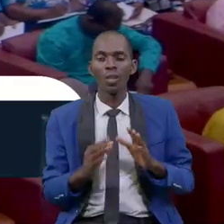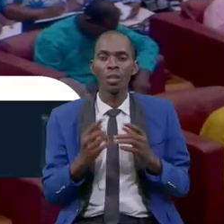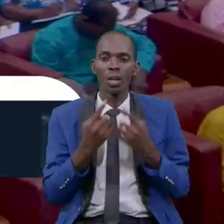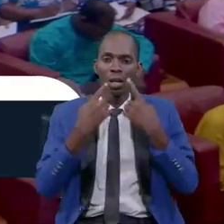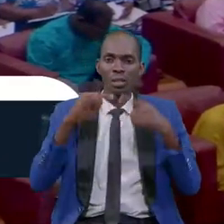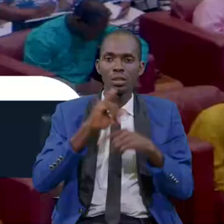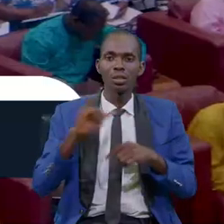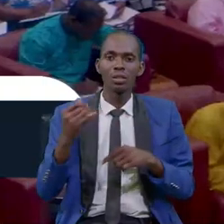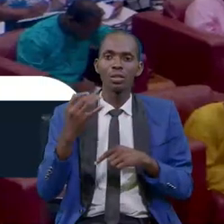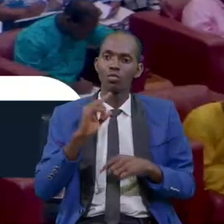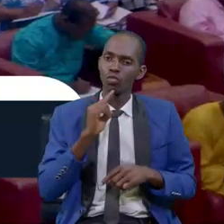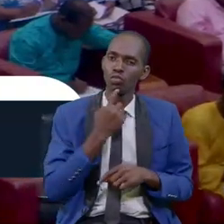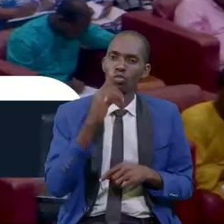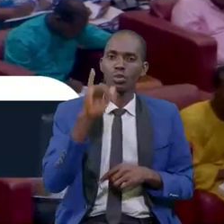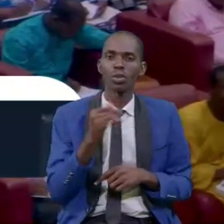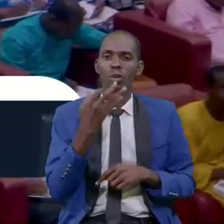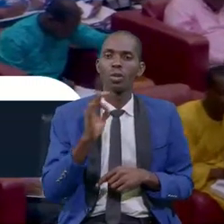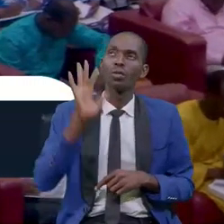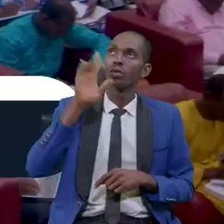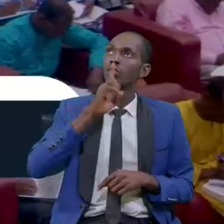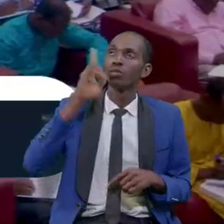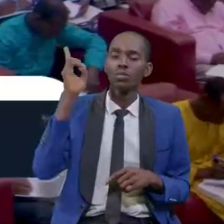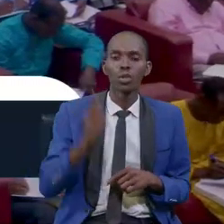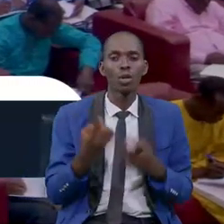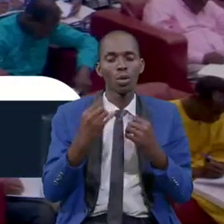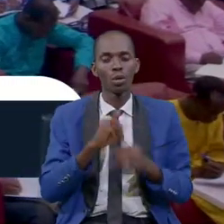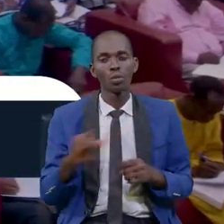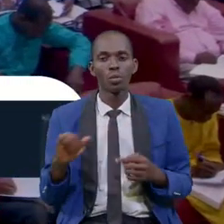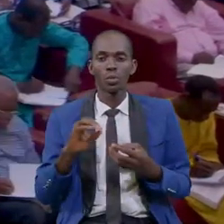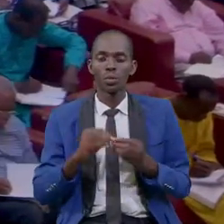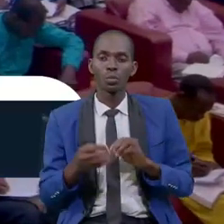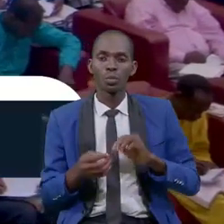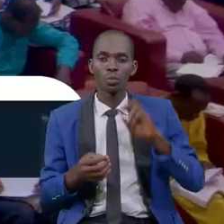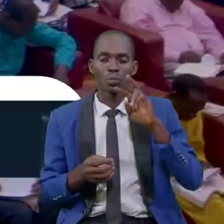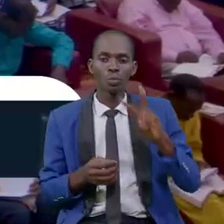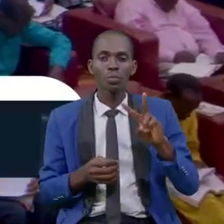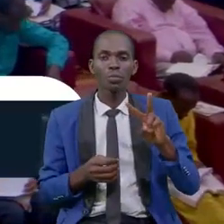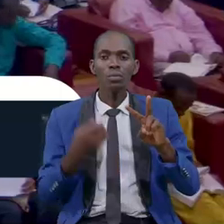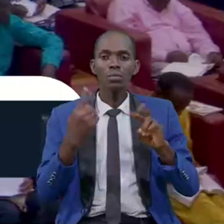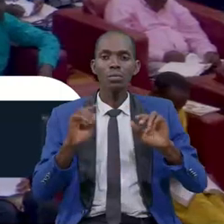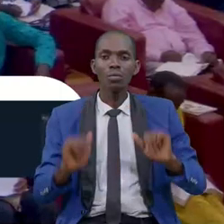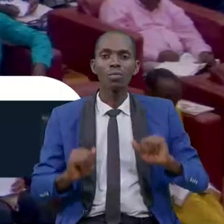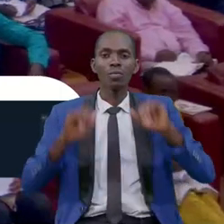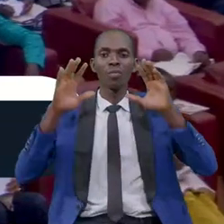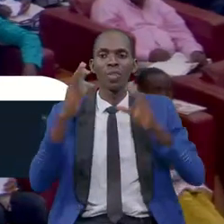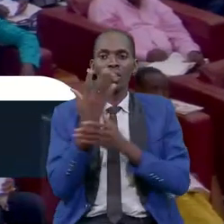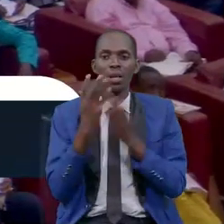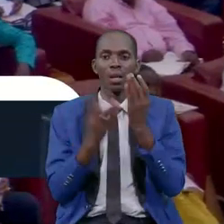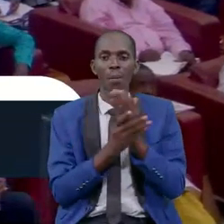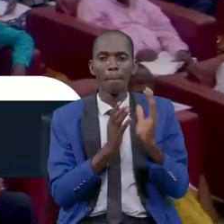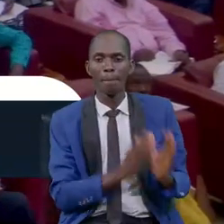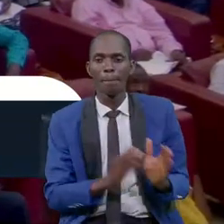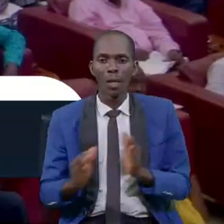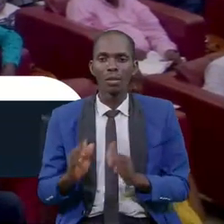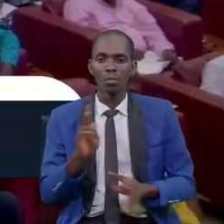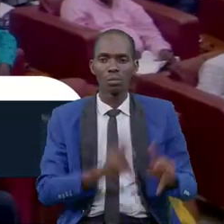proclamant sérieusement son avènement. certaine d'eux. Les mains consacrées